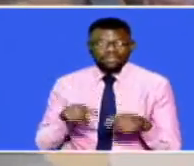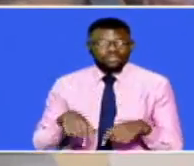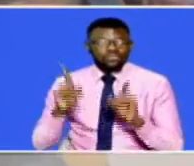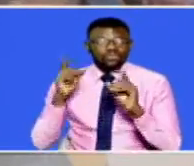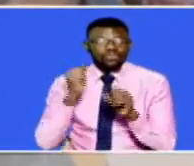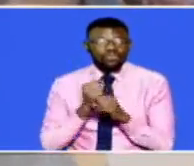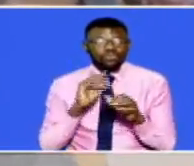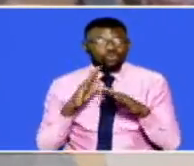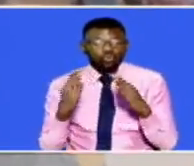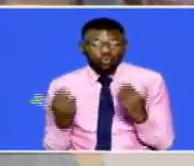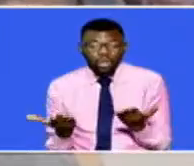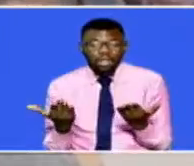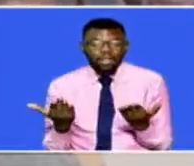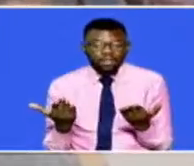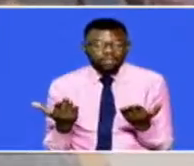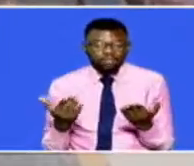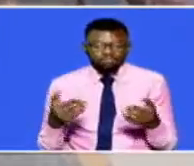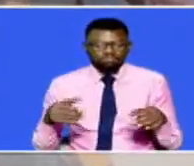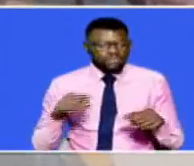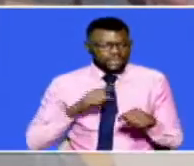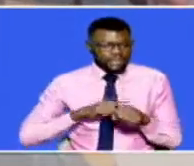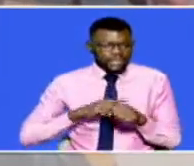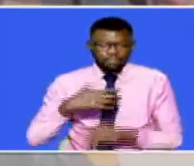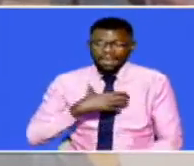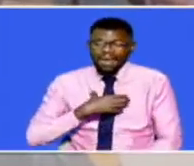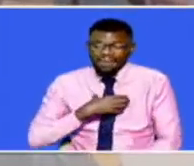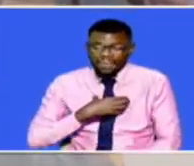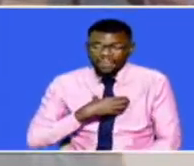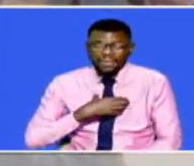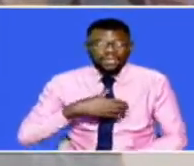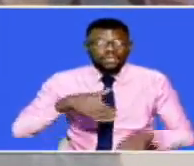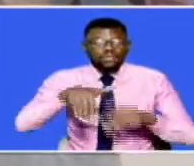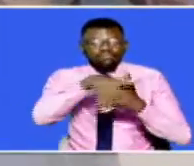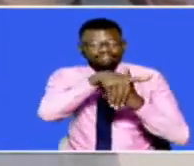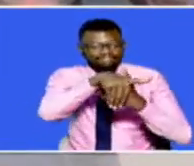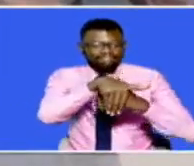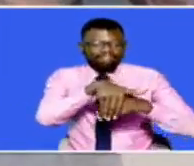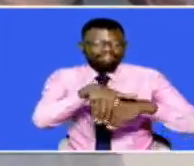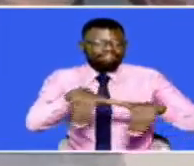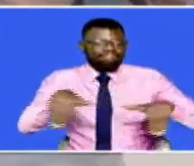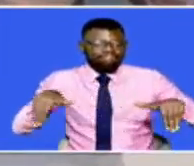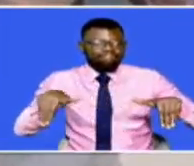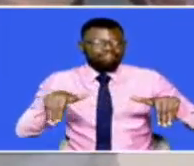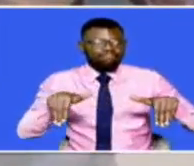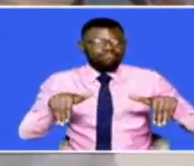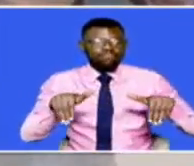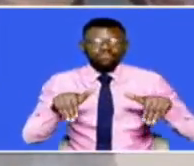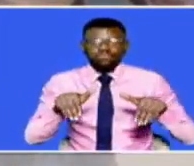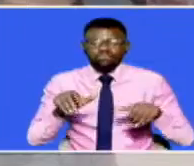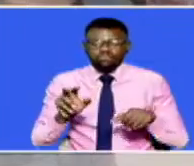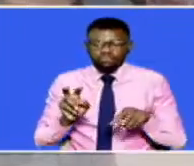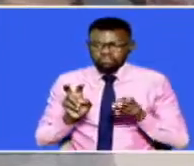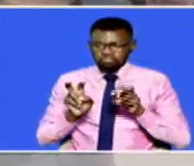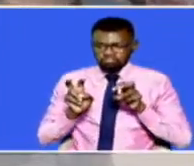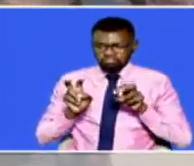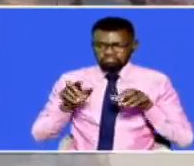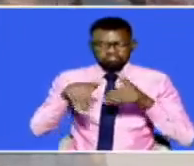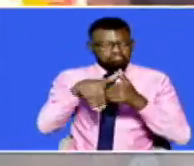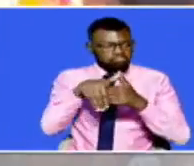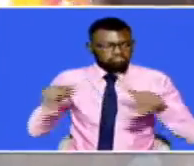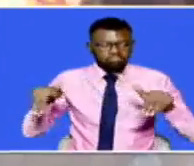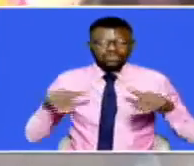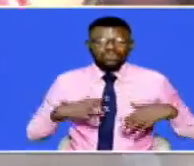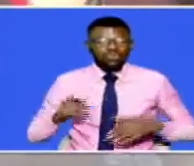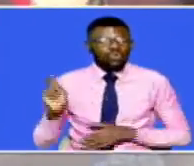pacifist outgoing president who will watch as Kenyans decide who their next leader